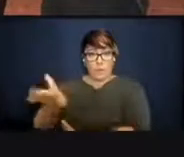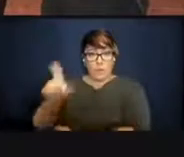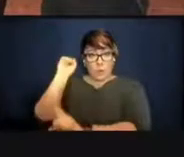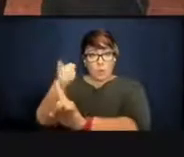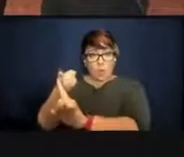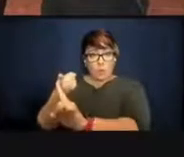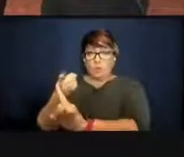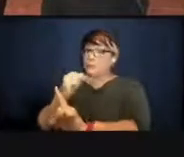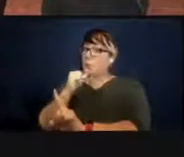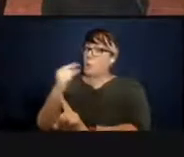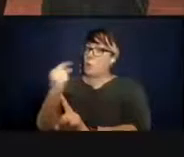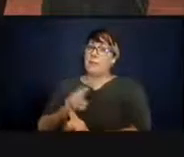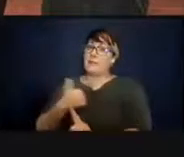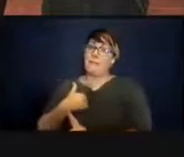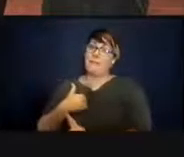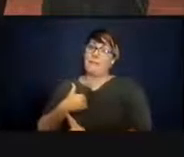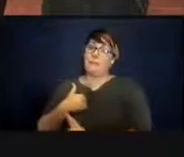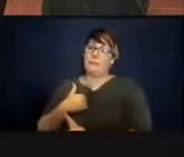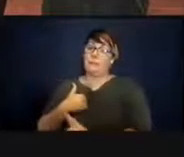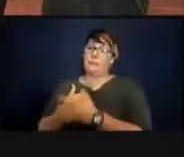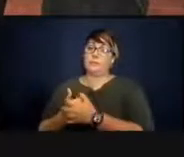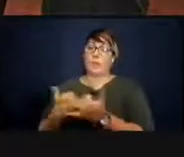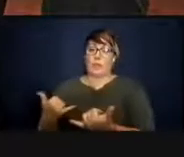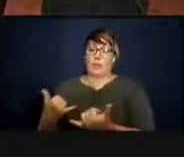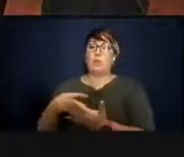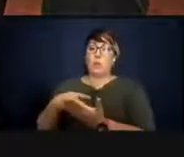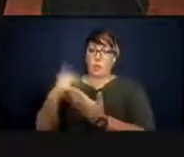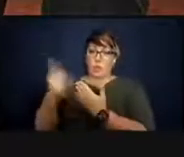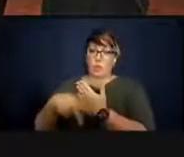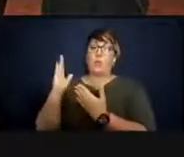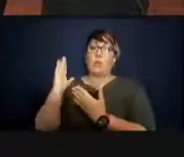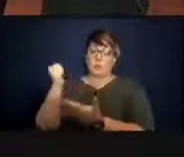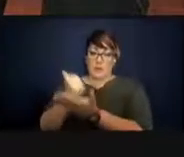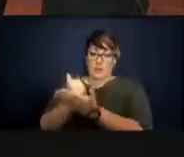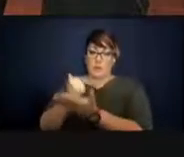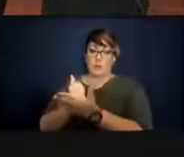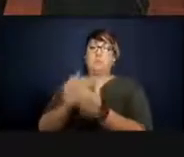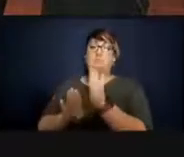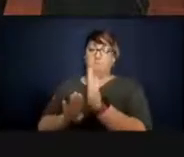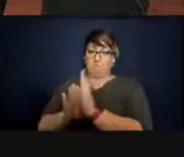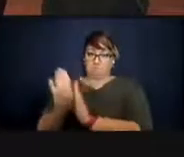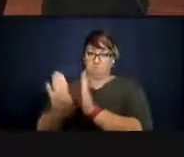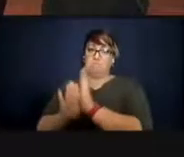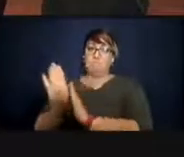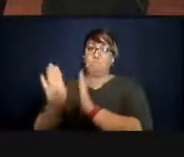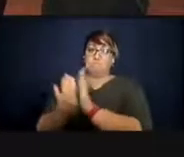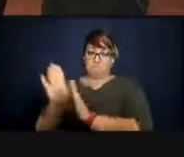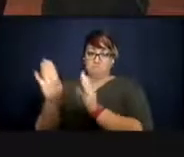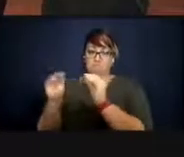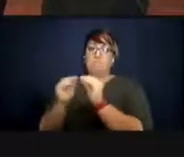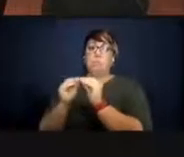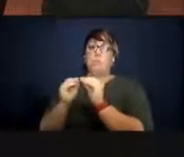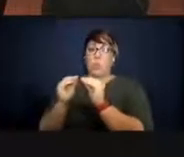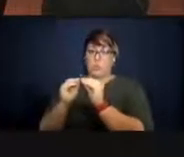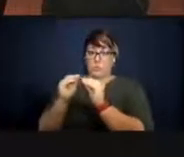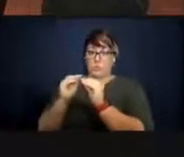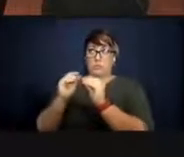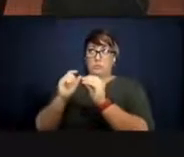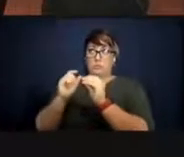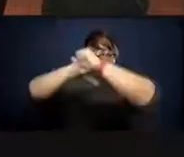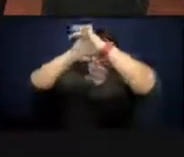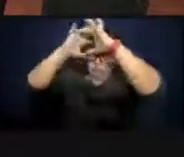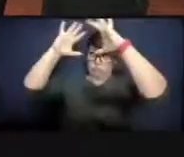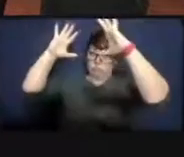Naambia wanafunzi wafuate ndoto zao, lakini mpango huu una